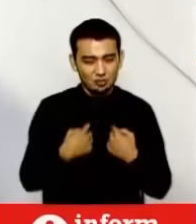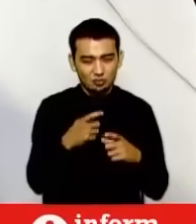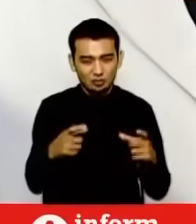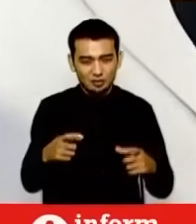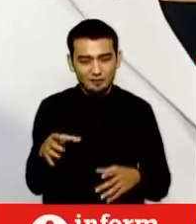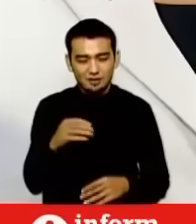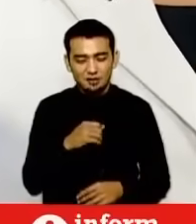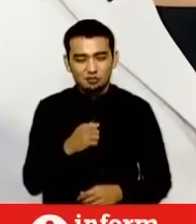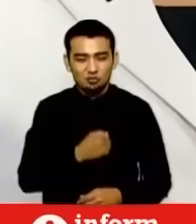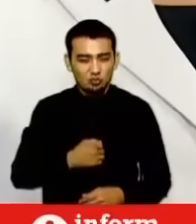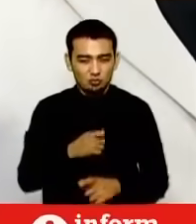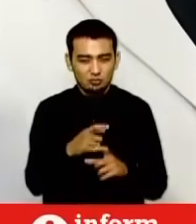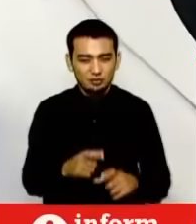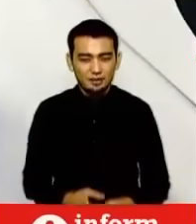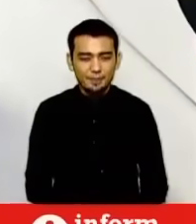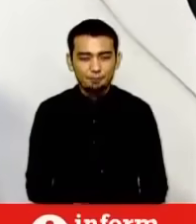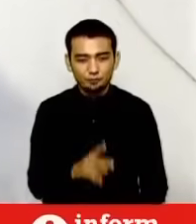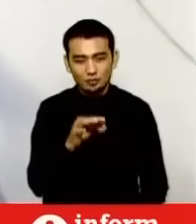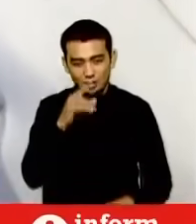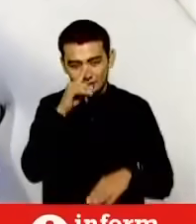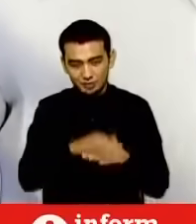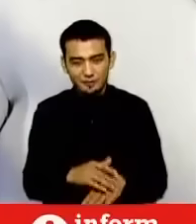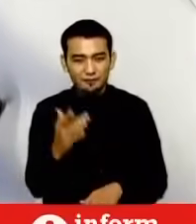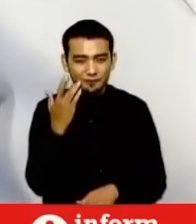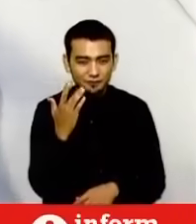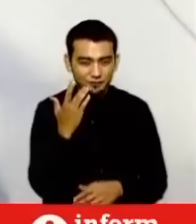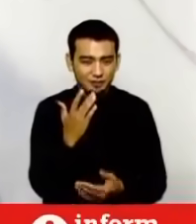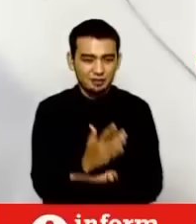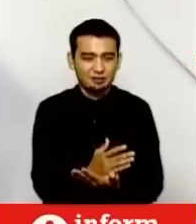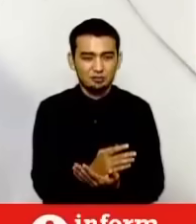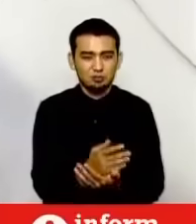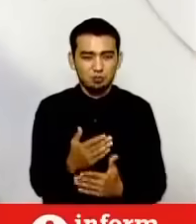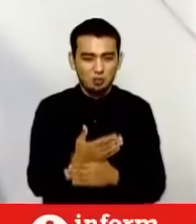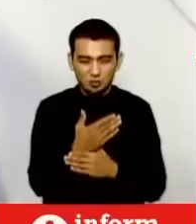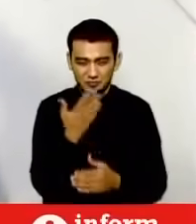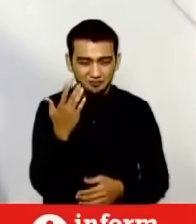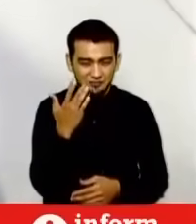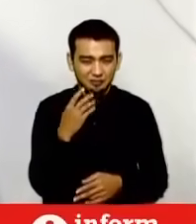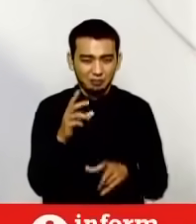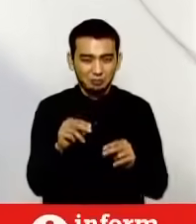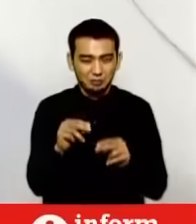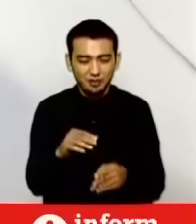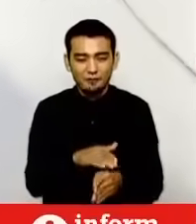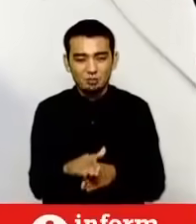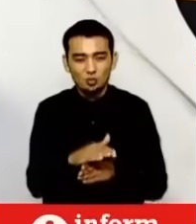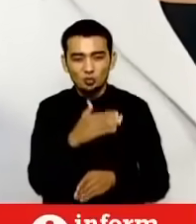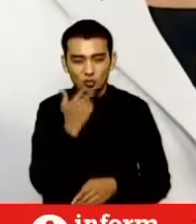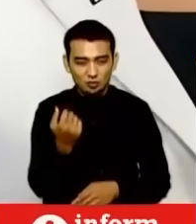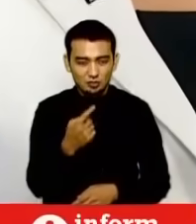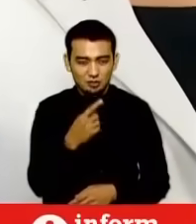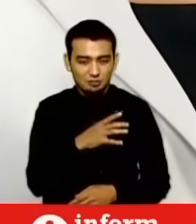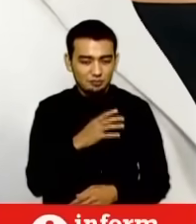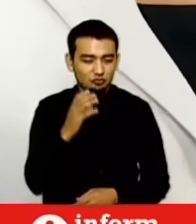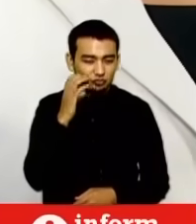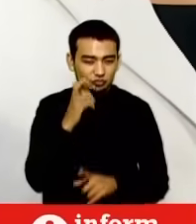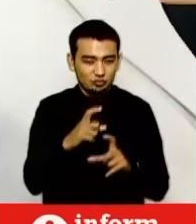таусылып мазасы қашқан тұрғындар. Ал әкімдіктен әдеттегідей хайыр жоқ деп отыр. Тұрғындардың базынасын әріптесі Майгүл Мырзағалиқызы